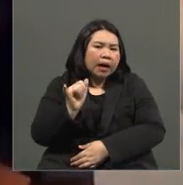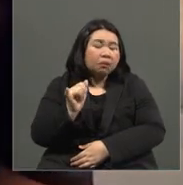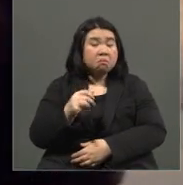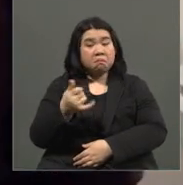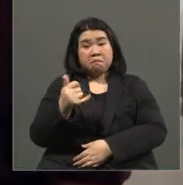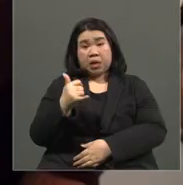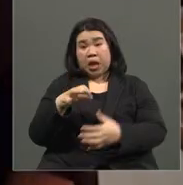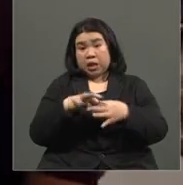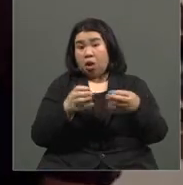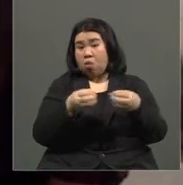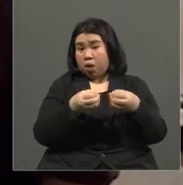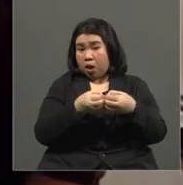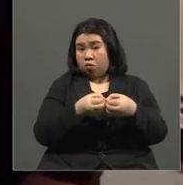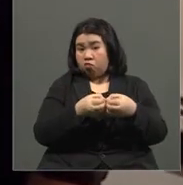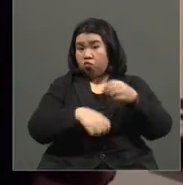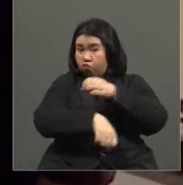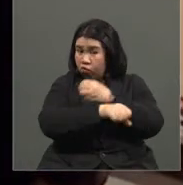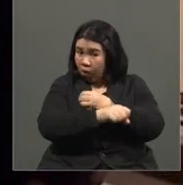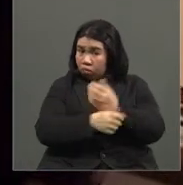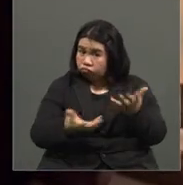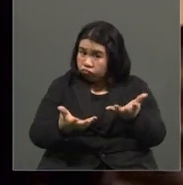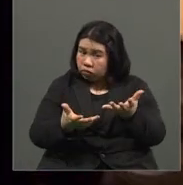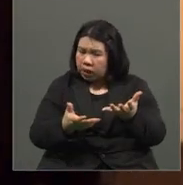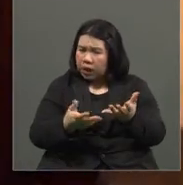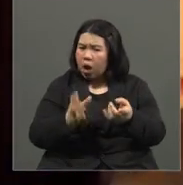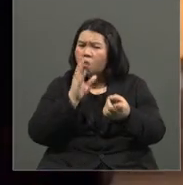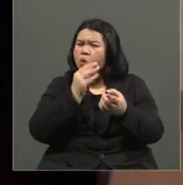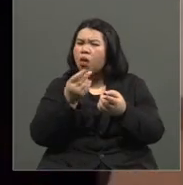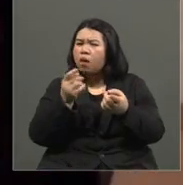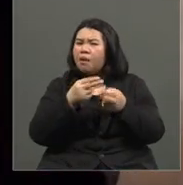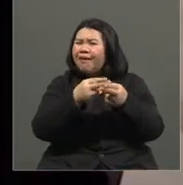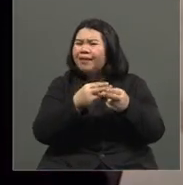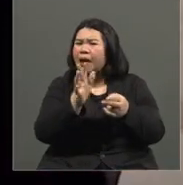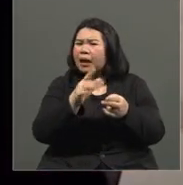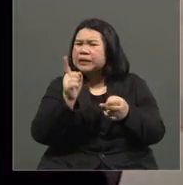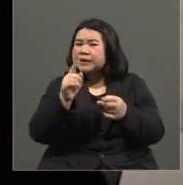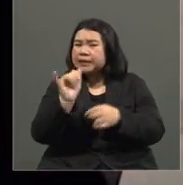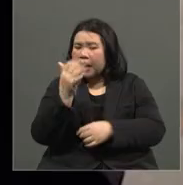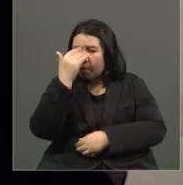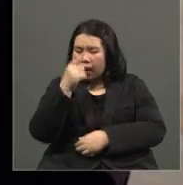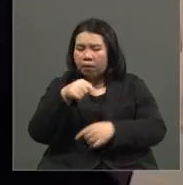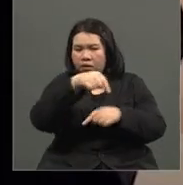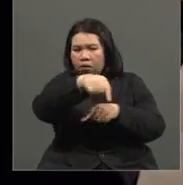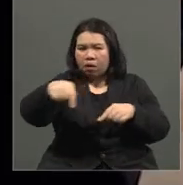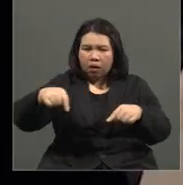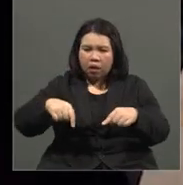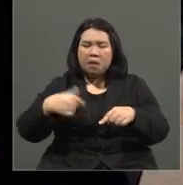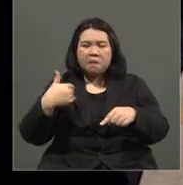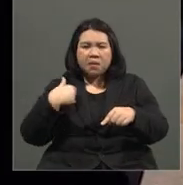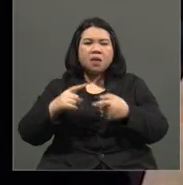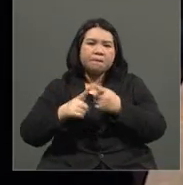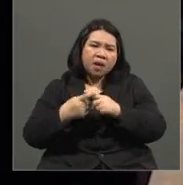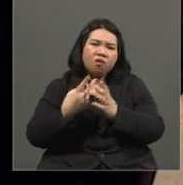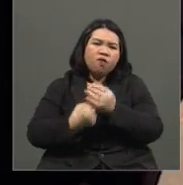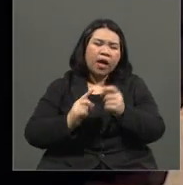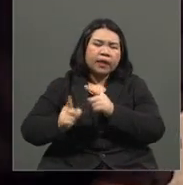เรื่องบอลพนังบอลออนไลน์มั้ยอันนี้คือกระแสเฉยๆอครับเพราะว่าเนื่องเนื่องจากว่าคนรรอบตัวของเาเนี่ยนะฮะก็ออกมาเปิดเผยว่า